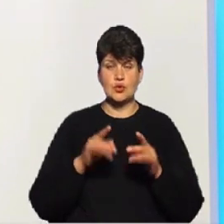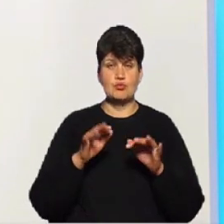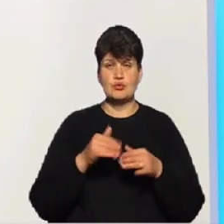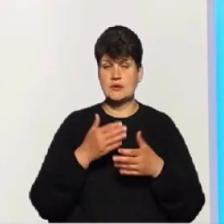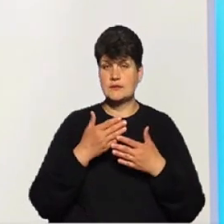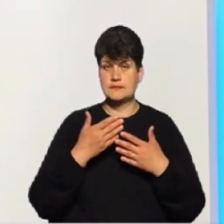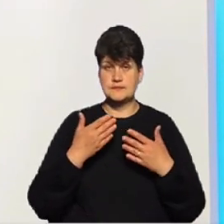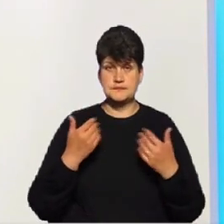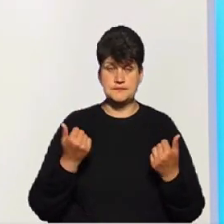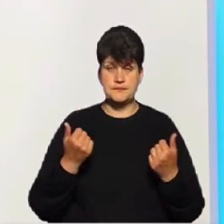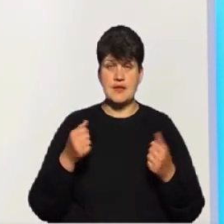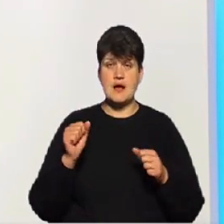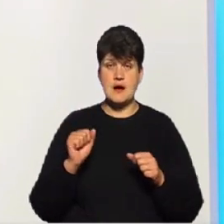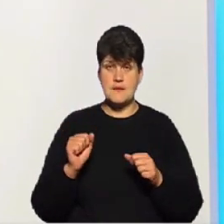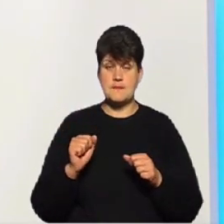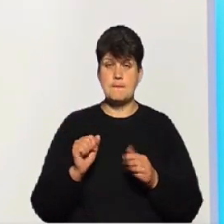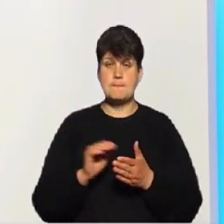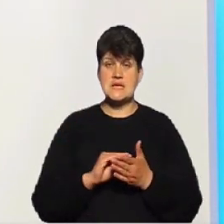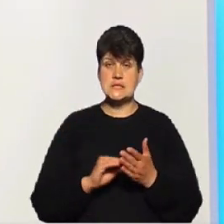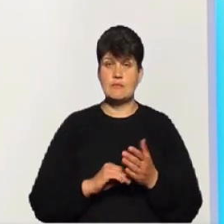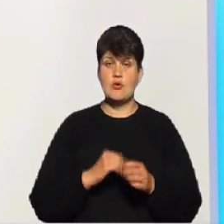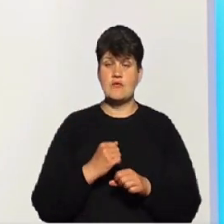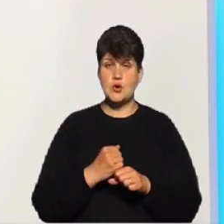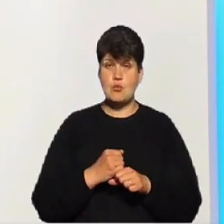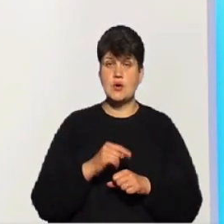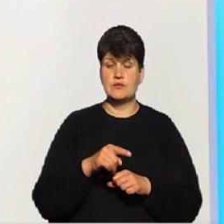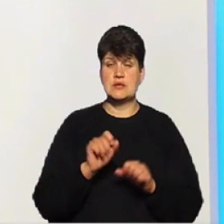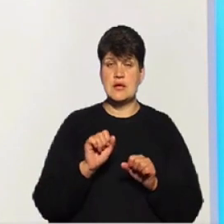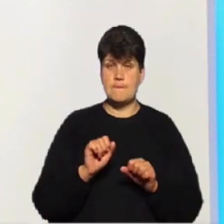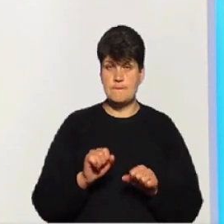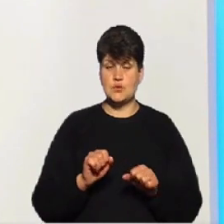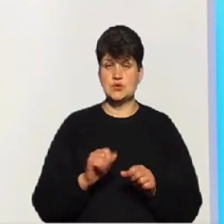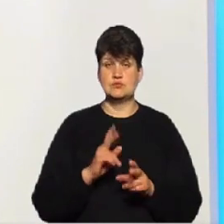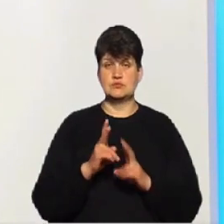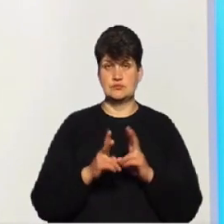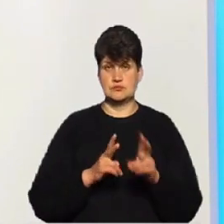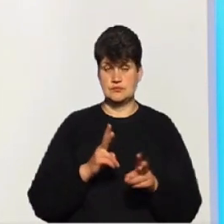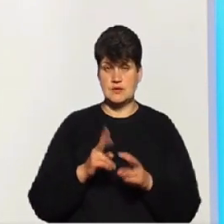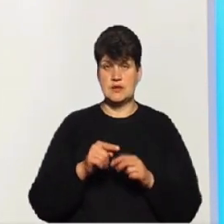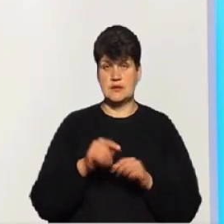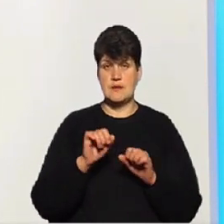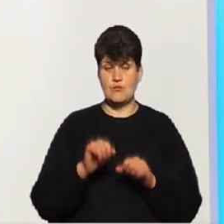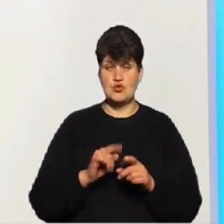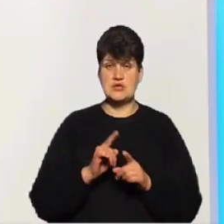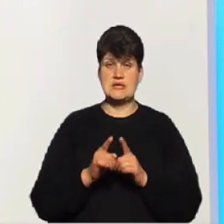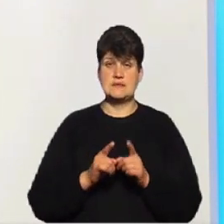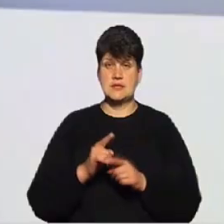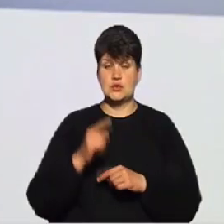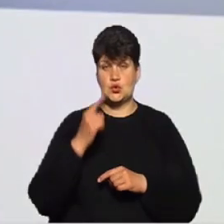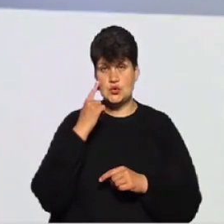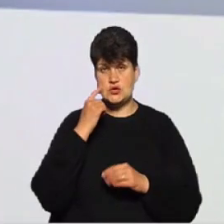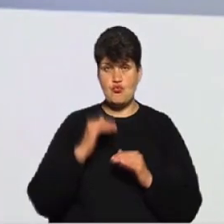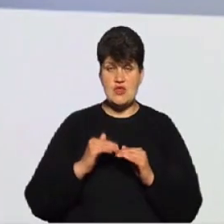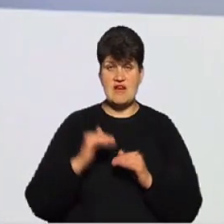не може бути. А саме письмова робота, вона може бути піддатися апеляції, і там можна змінити оцінку